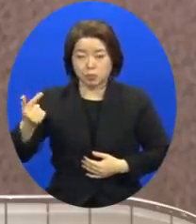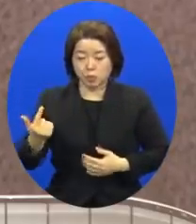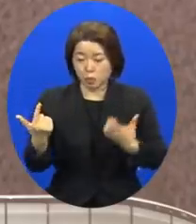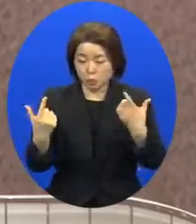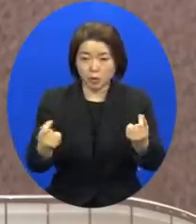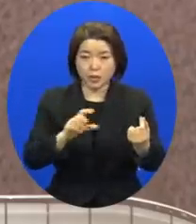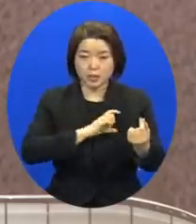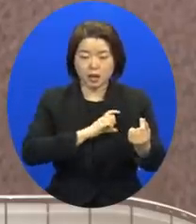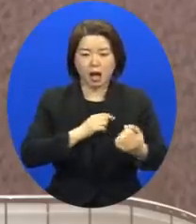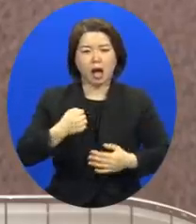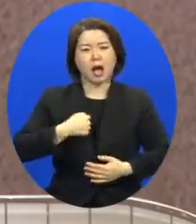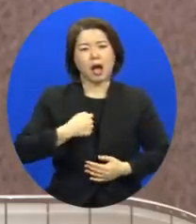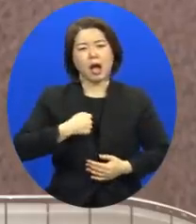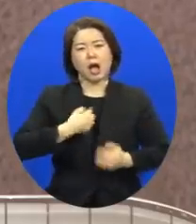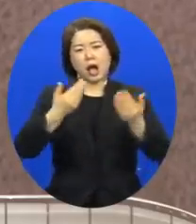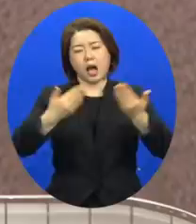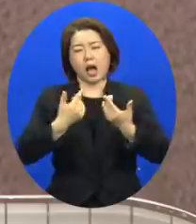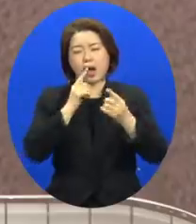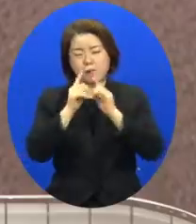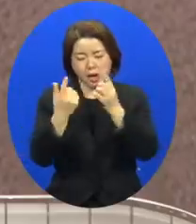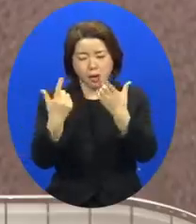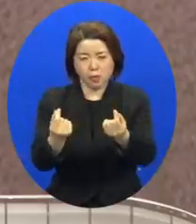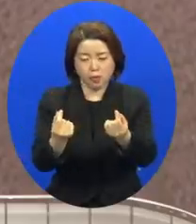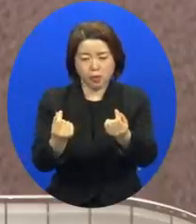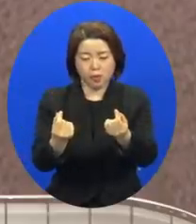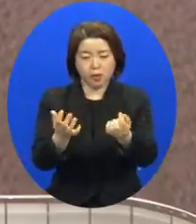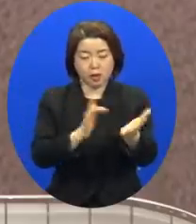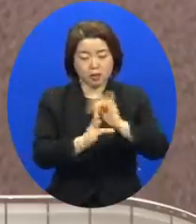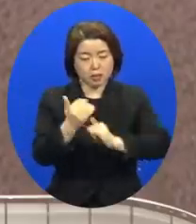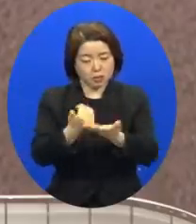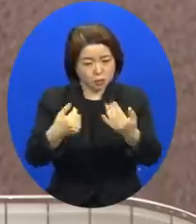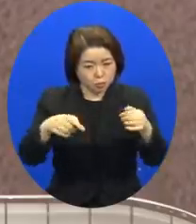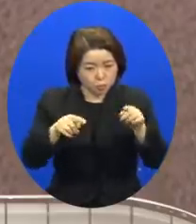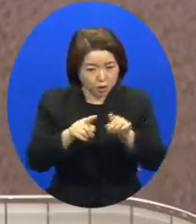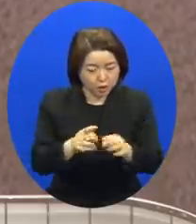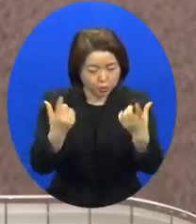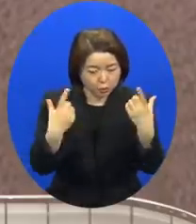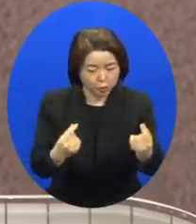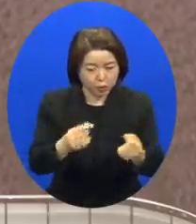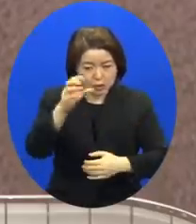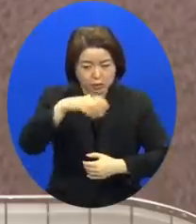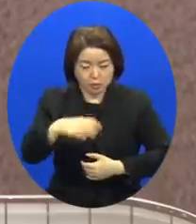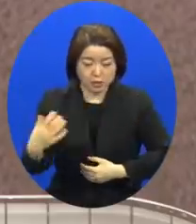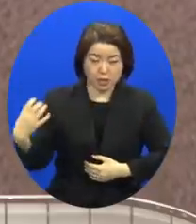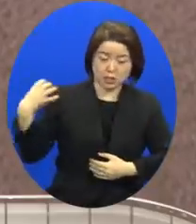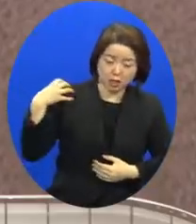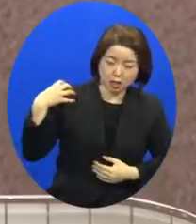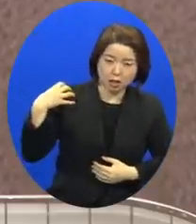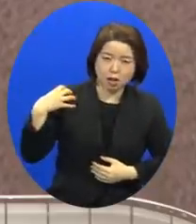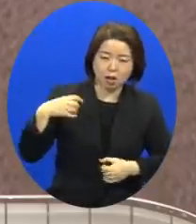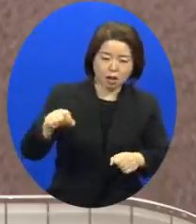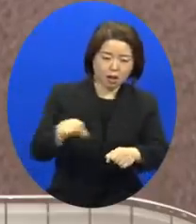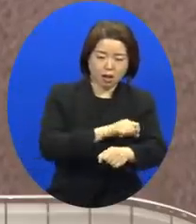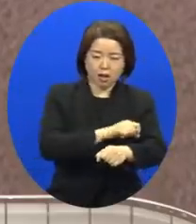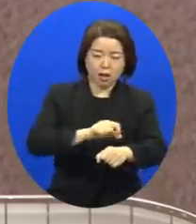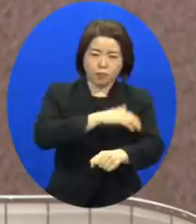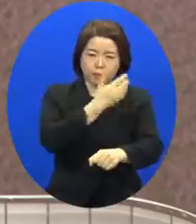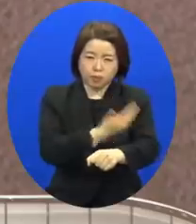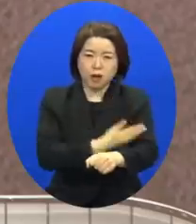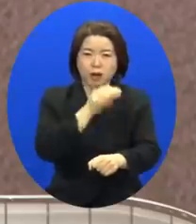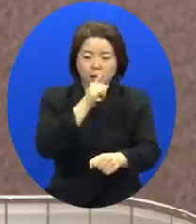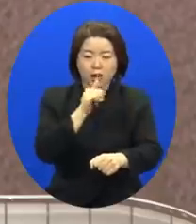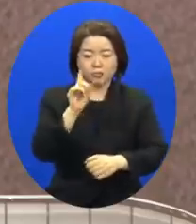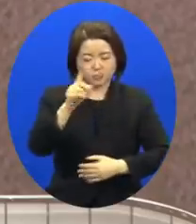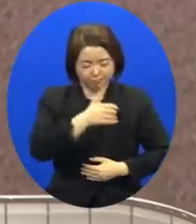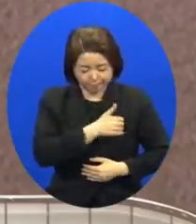알았다 예수와 함께 십자가를 지단이 얼마나 큰 특권이 인가 나는 그것으로 충분 하였다